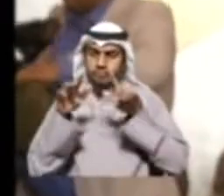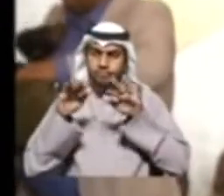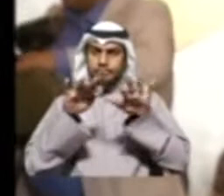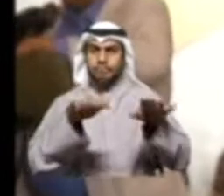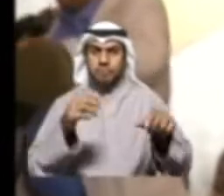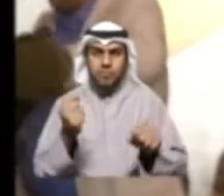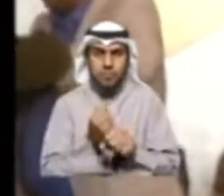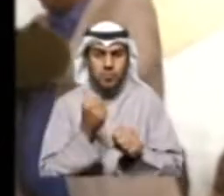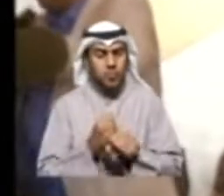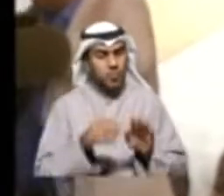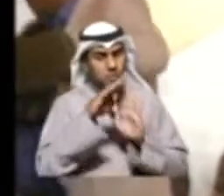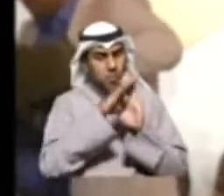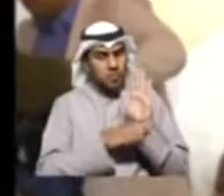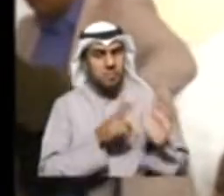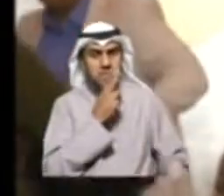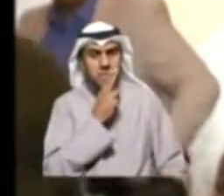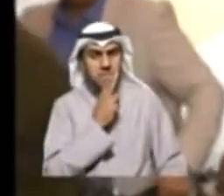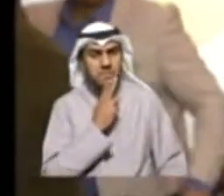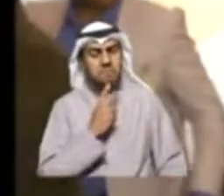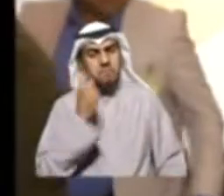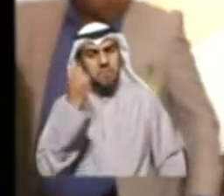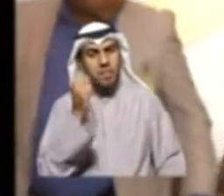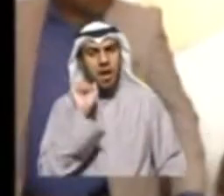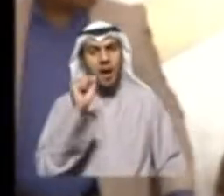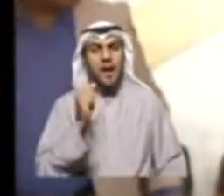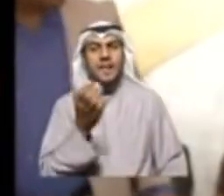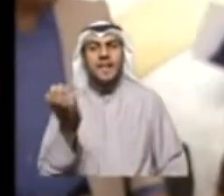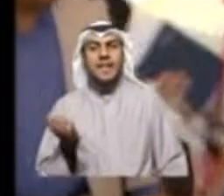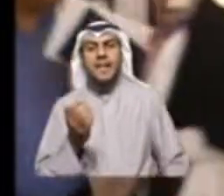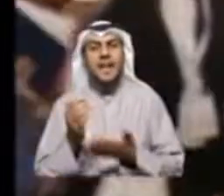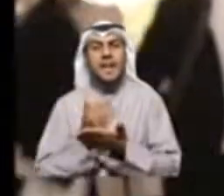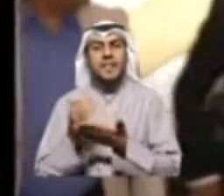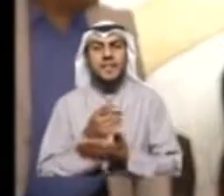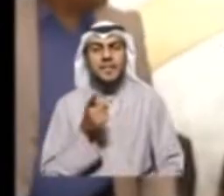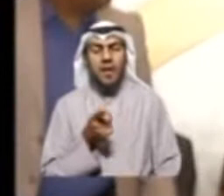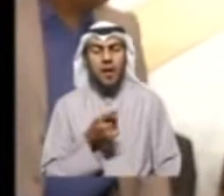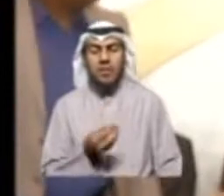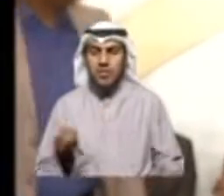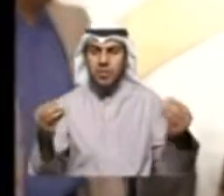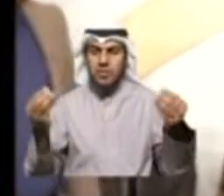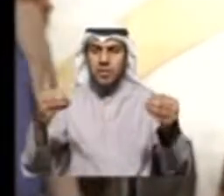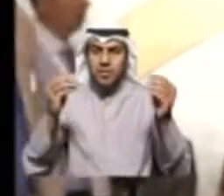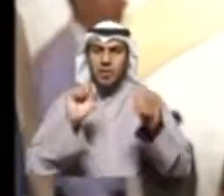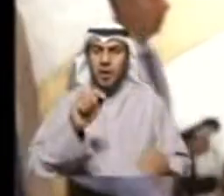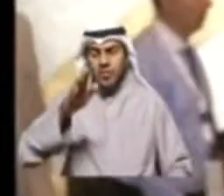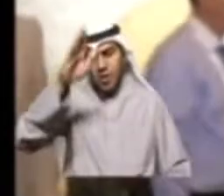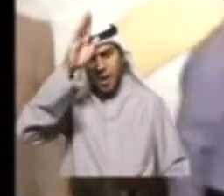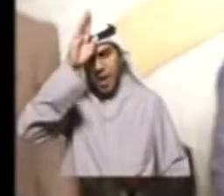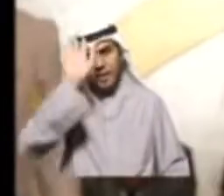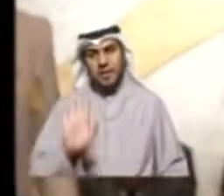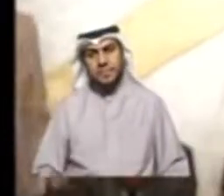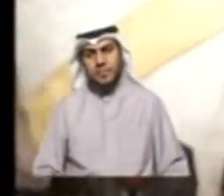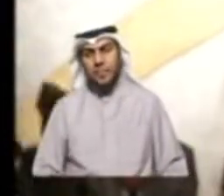جدوى اقتصادية أضافها البنك الدولي على الاستثمارات في العراق الشقيق من